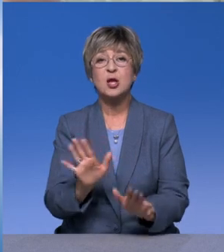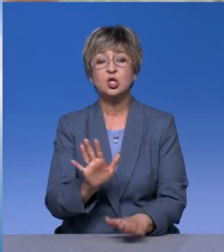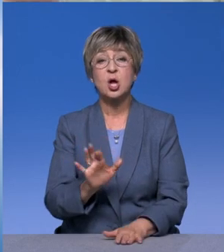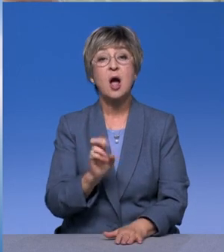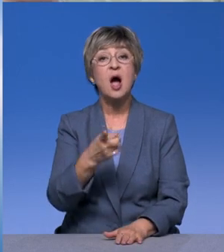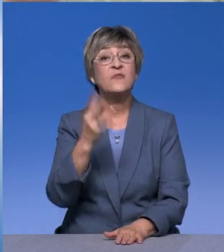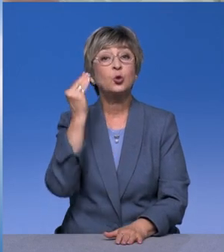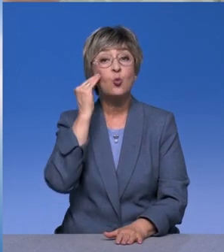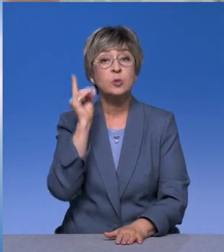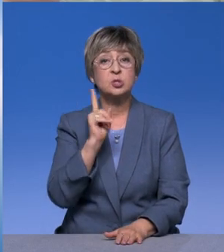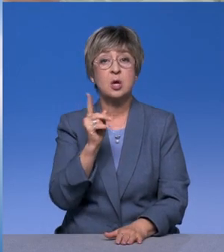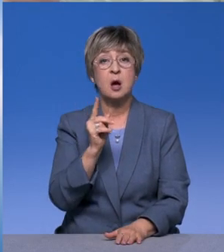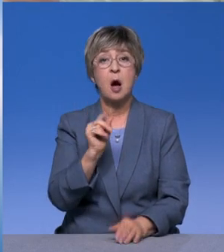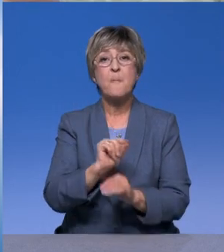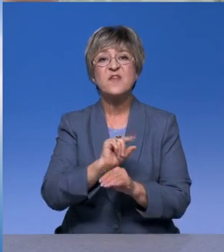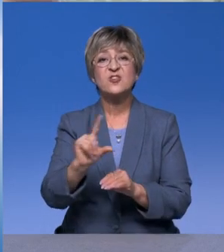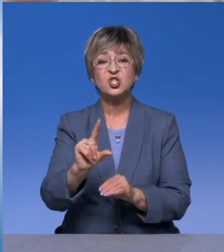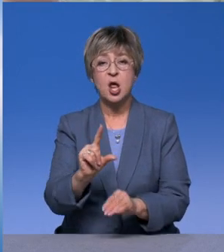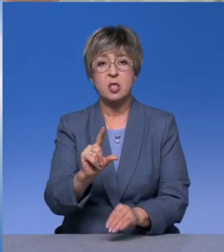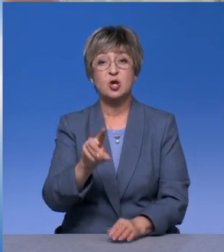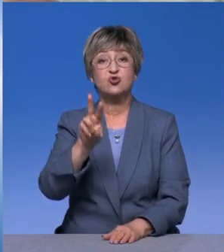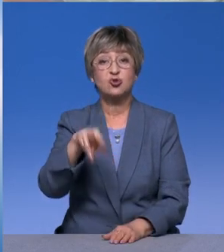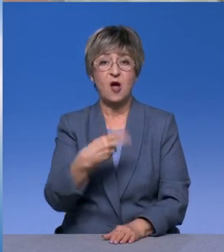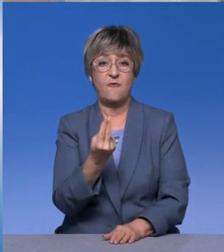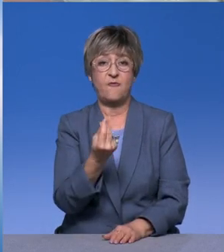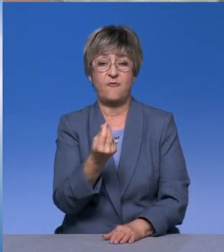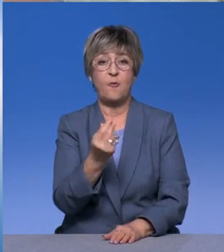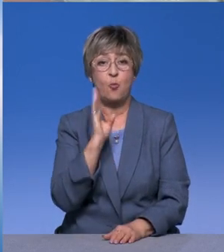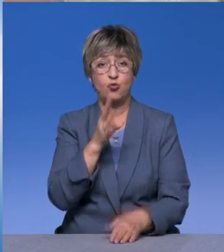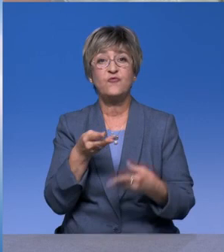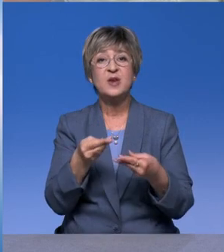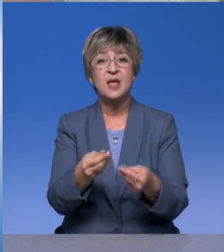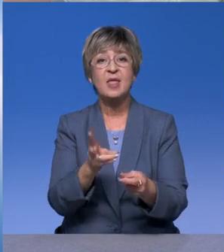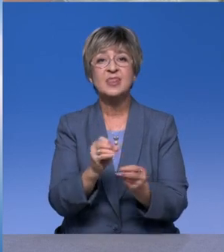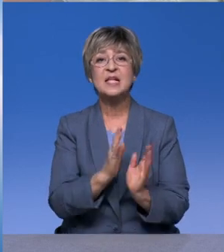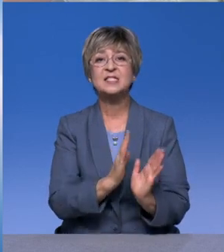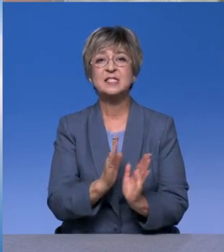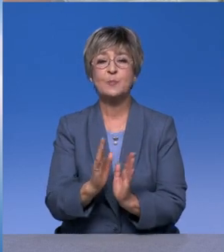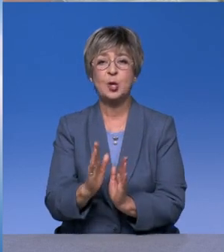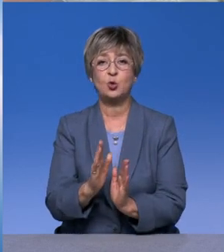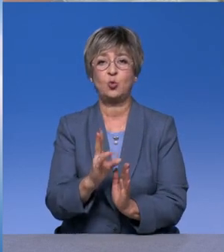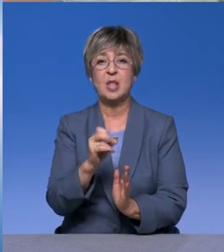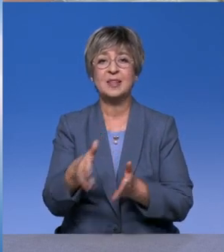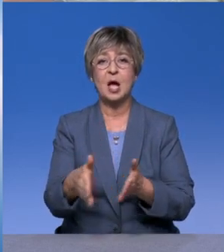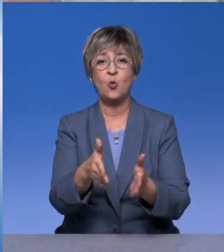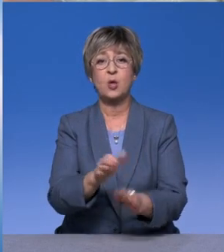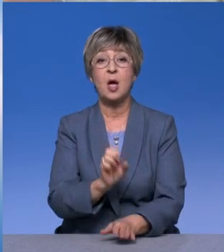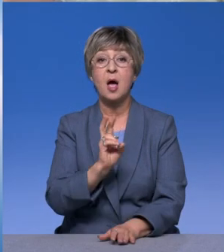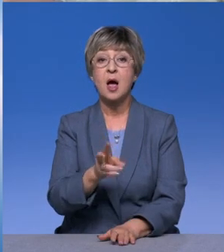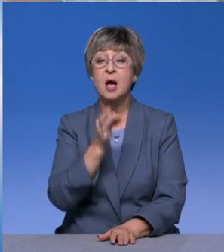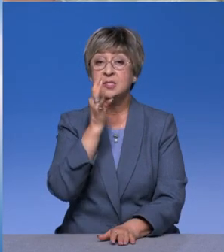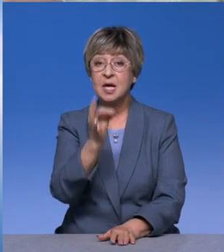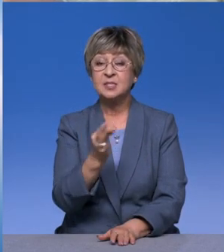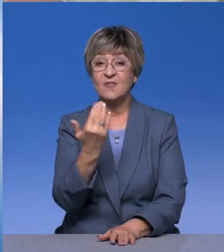дороге или нет? Или что-то другое должно влиять? Ну, как сказал один из участников вашего уличного